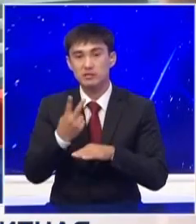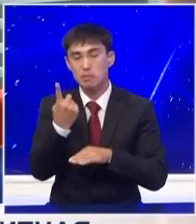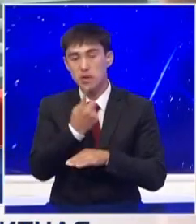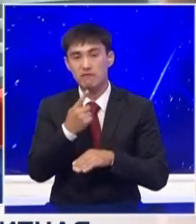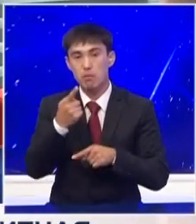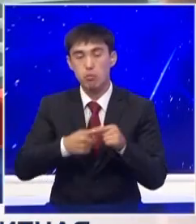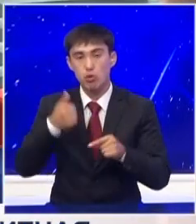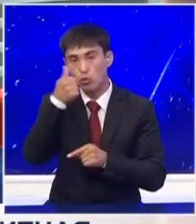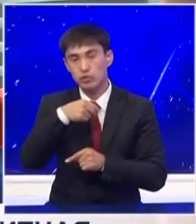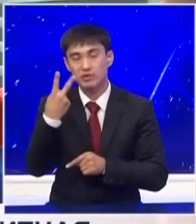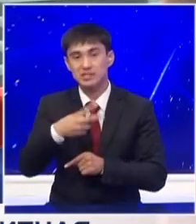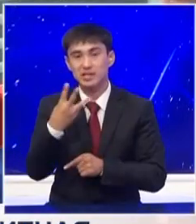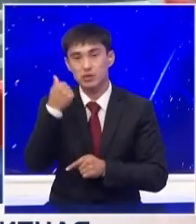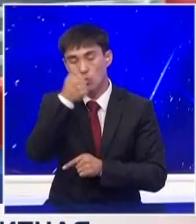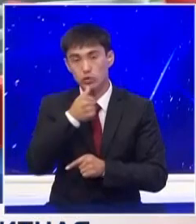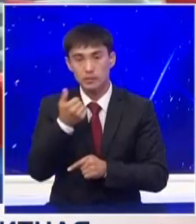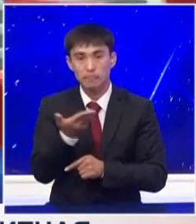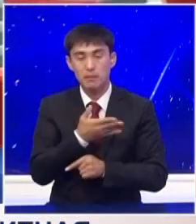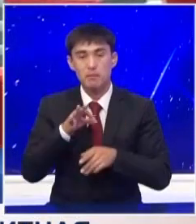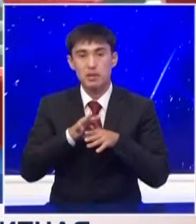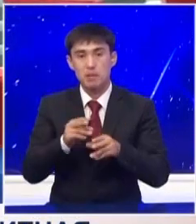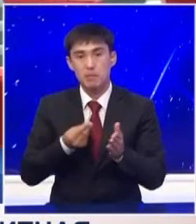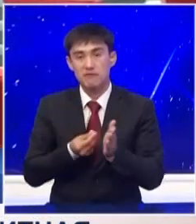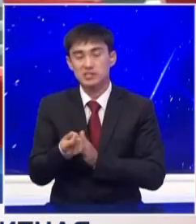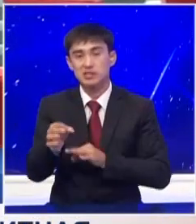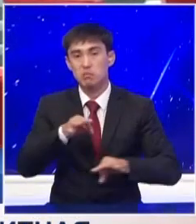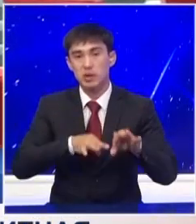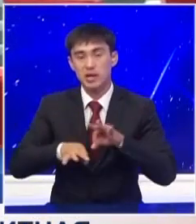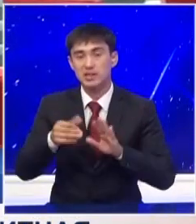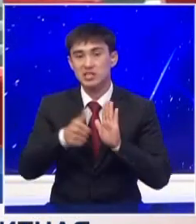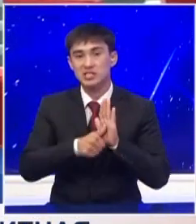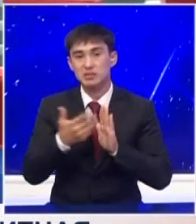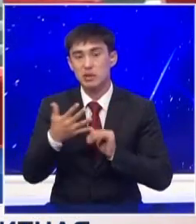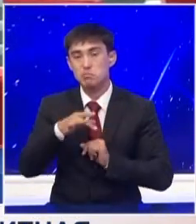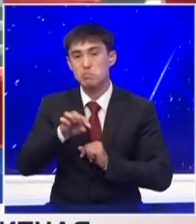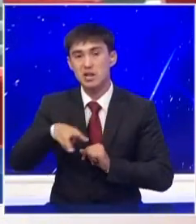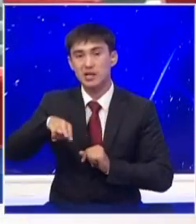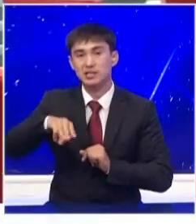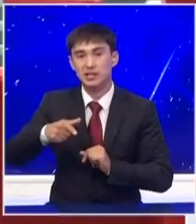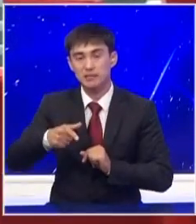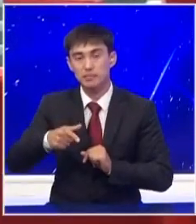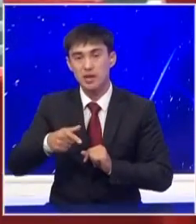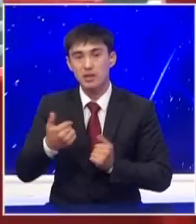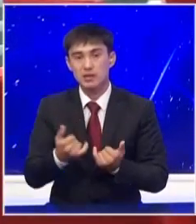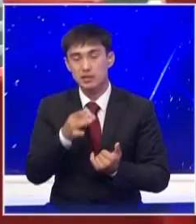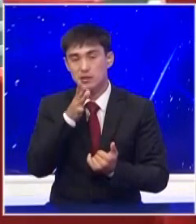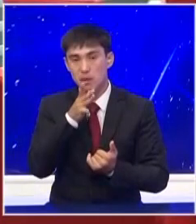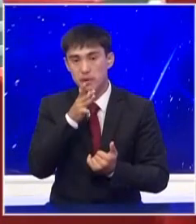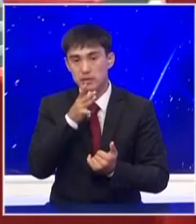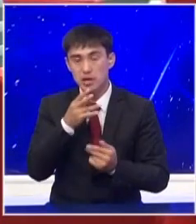полугодие 2023 года нами были профинансированы проекты на 6,5 миллиардов тенге. На данный